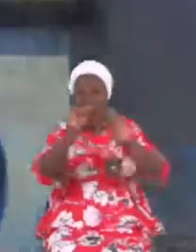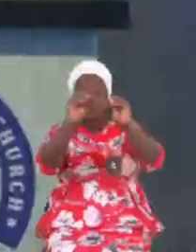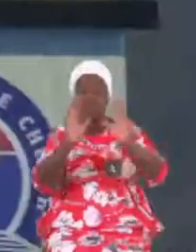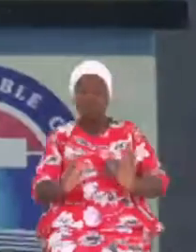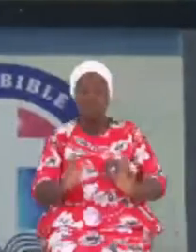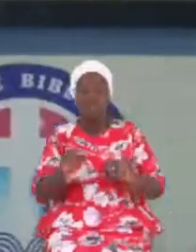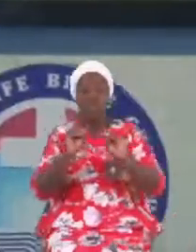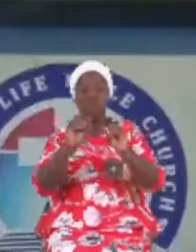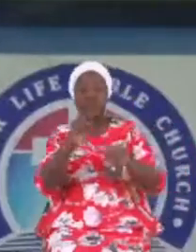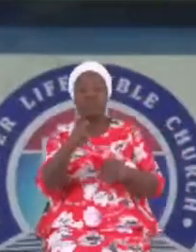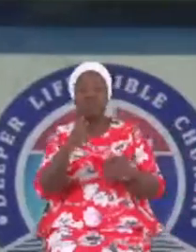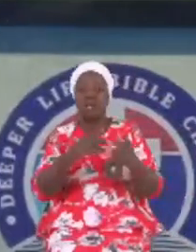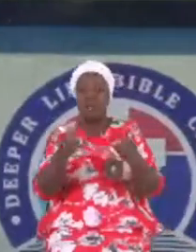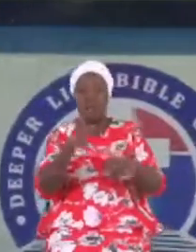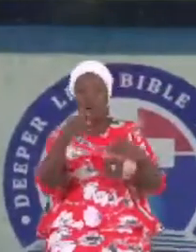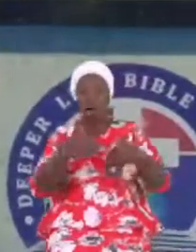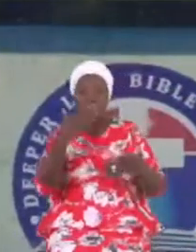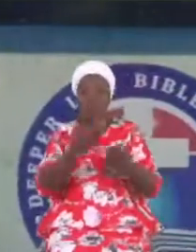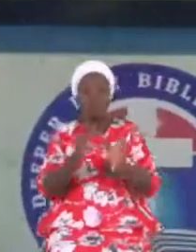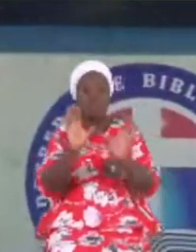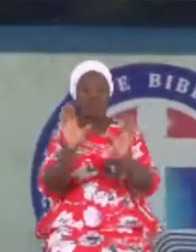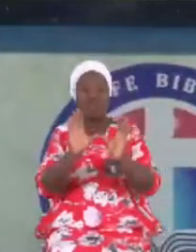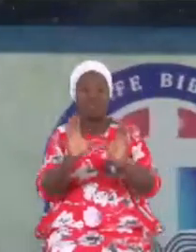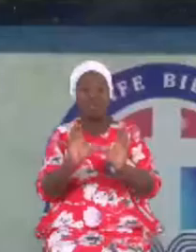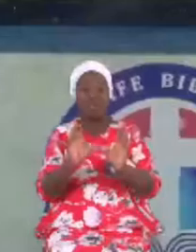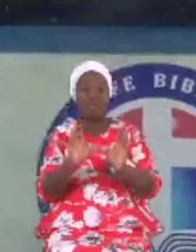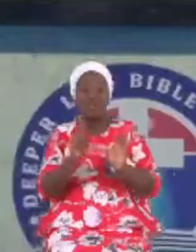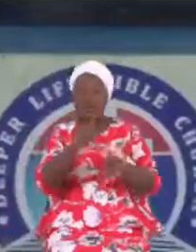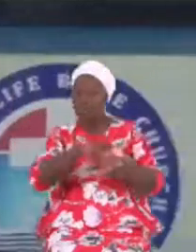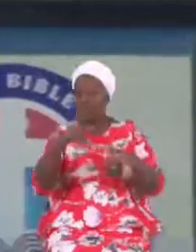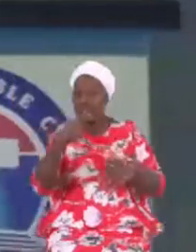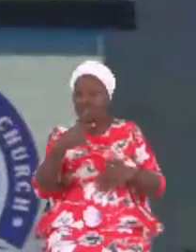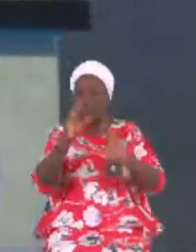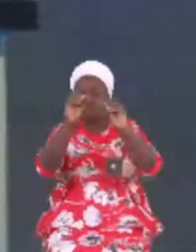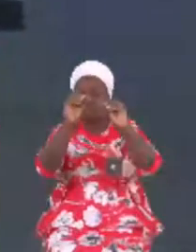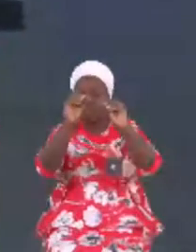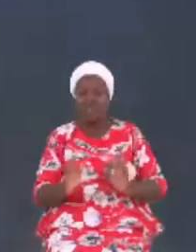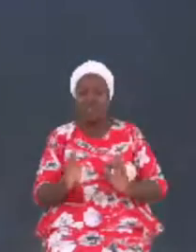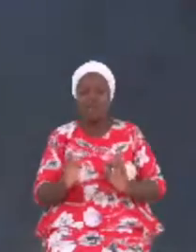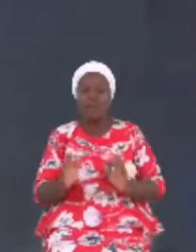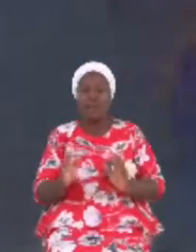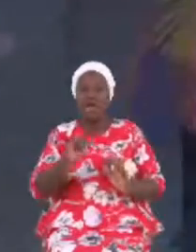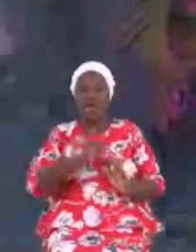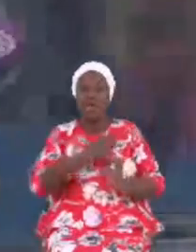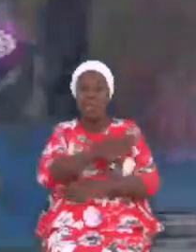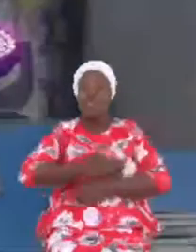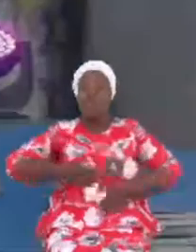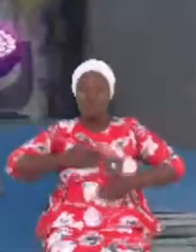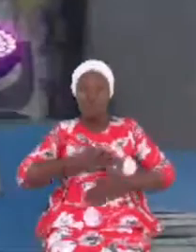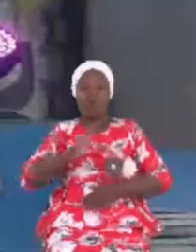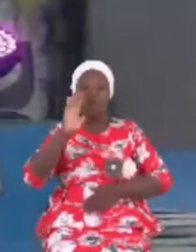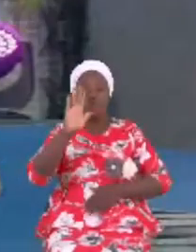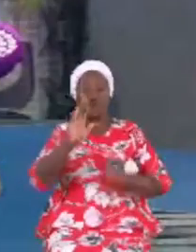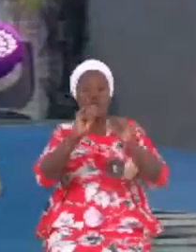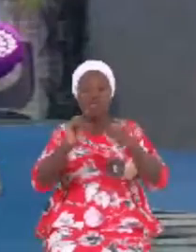t'enseigne et maintenant tu as un bon diplôme, tu ne dis pas au enseignant, oh, j'ai joui de ton